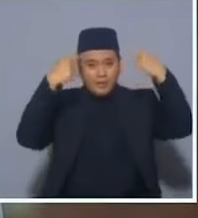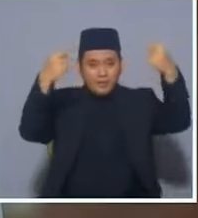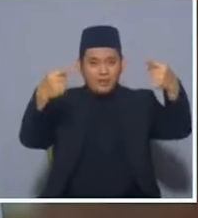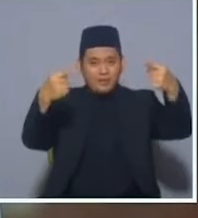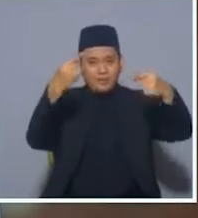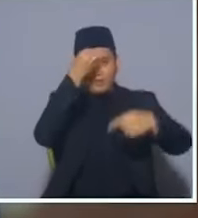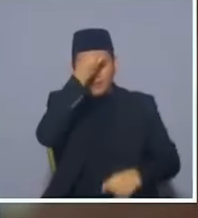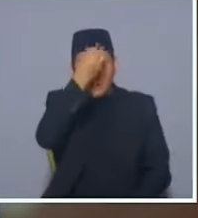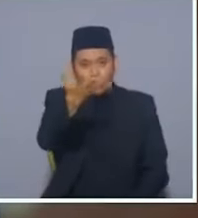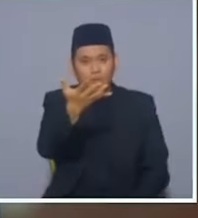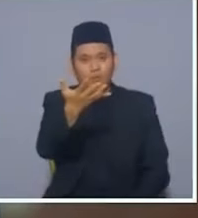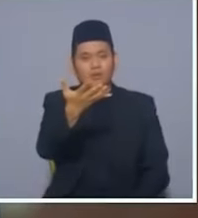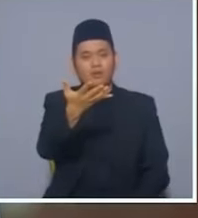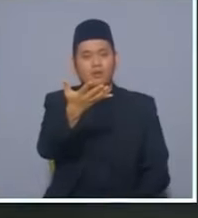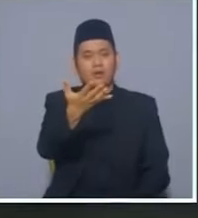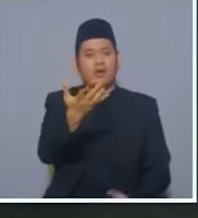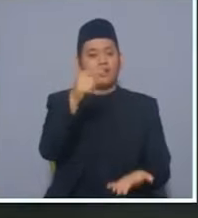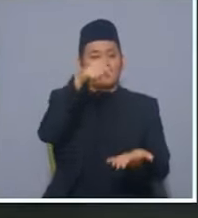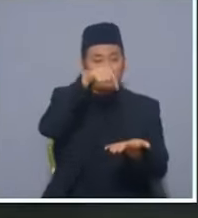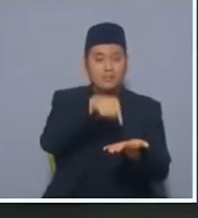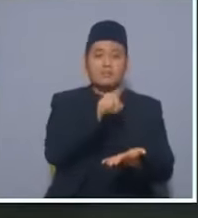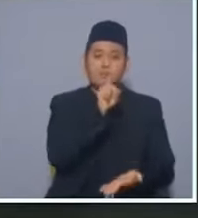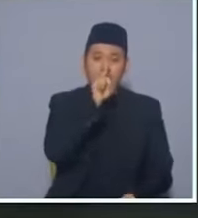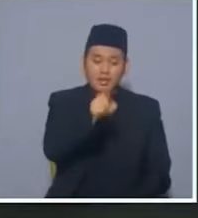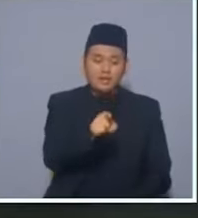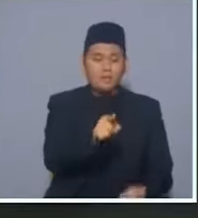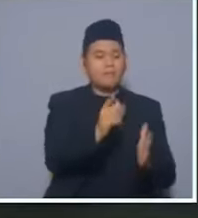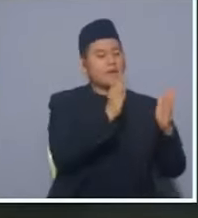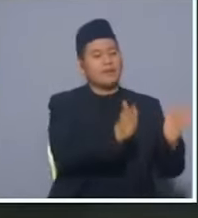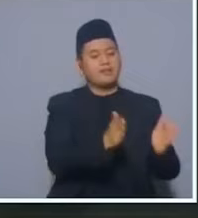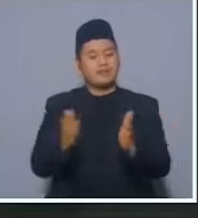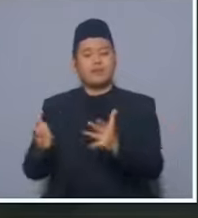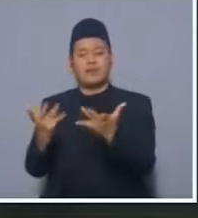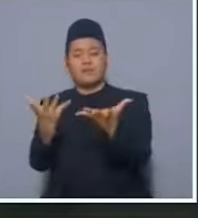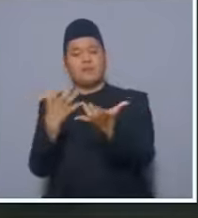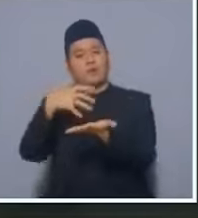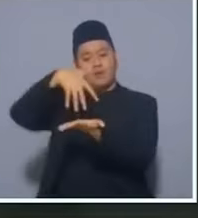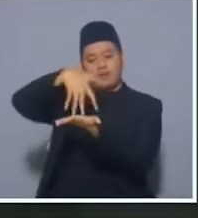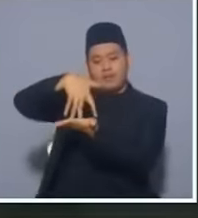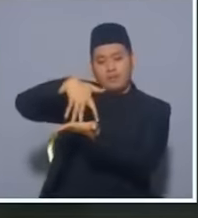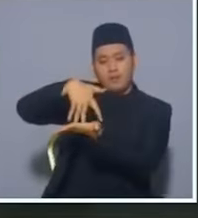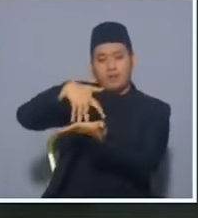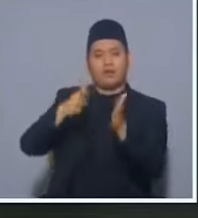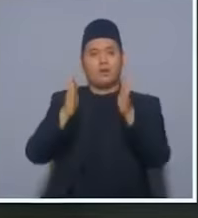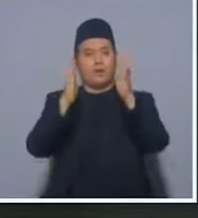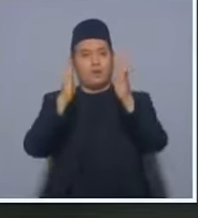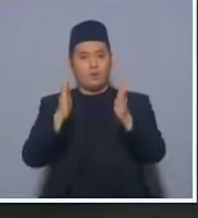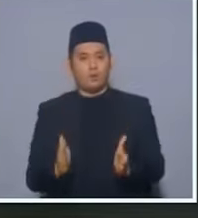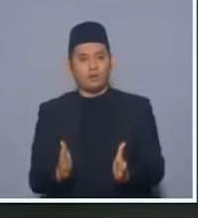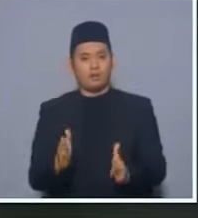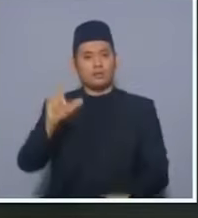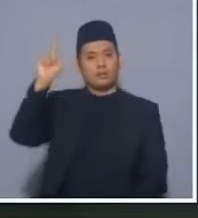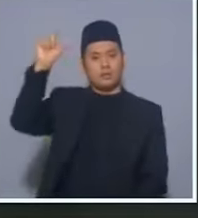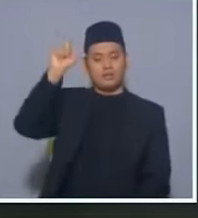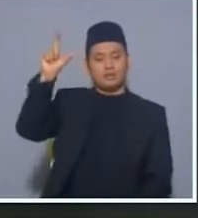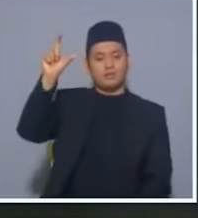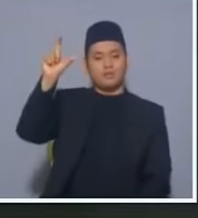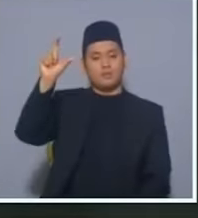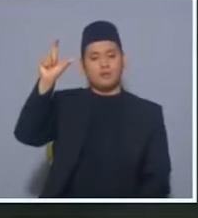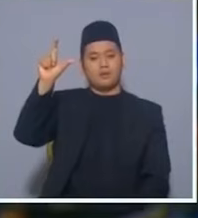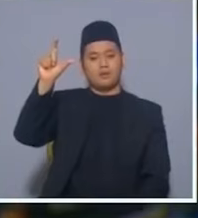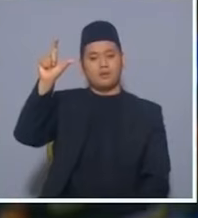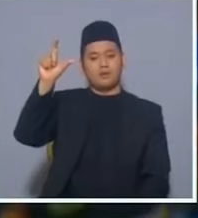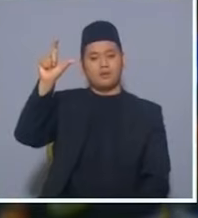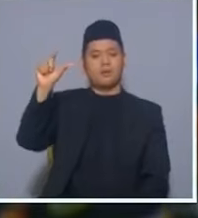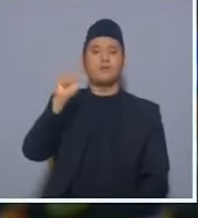dia? Ini adalah satu perancangan untuk melemahkan umat Islam. Okey? Pandemik ini, dia tak panggil pandemik. Mereka